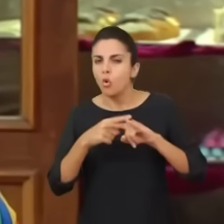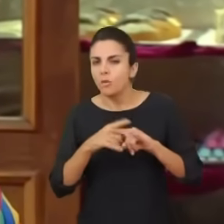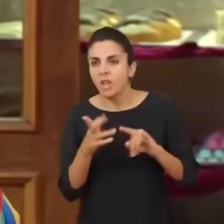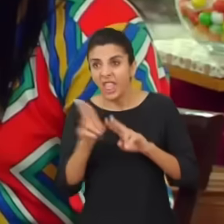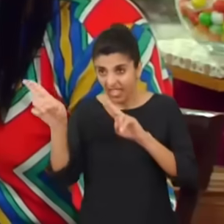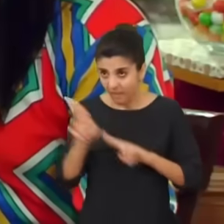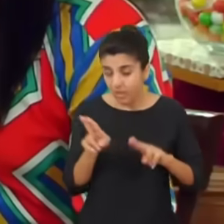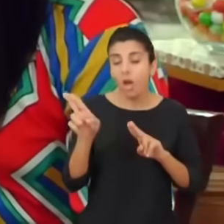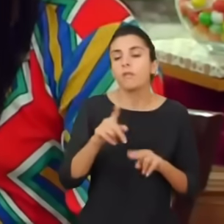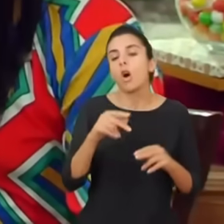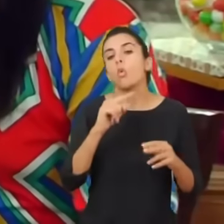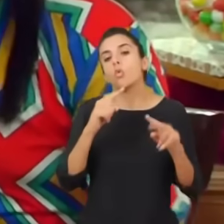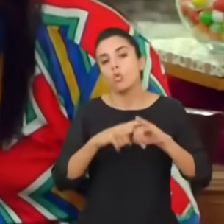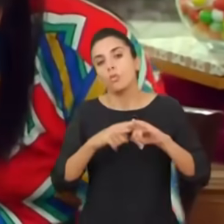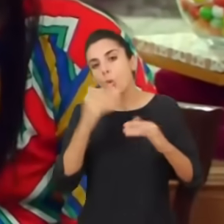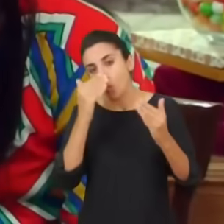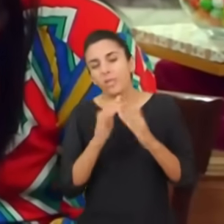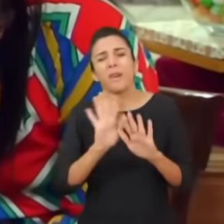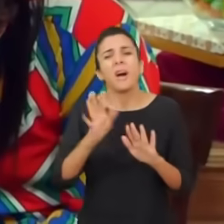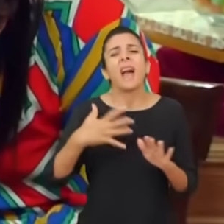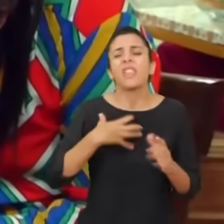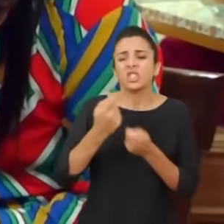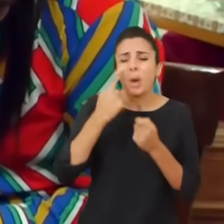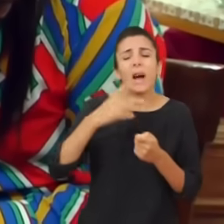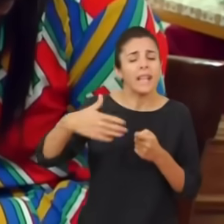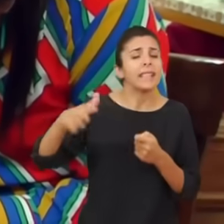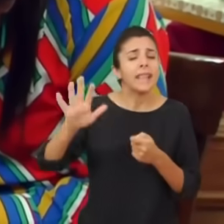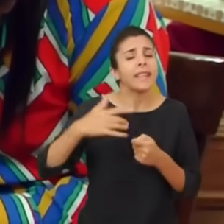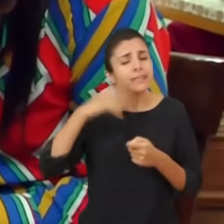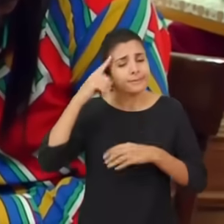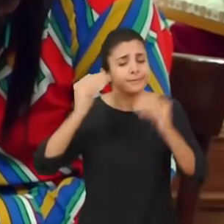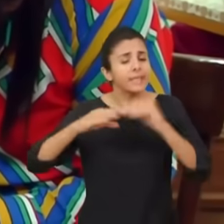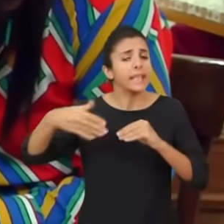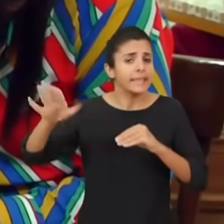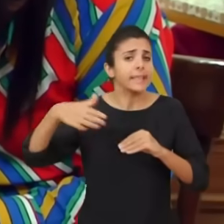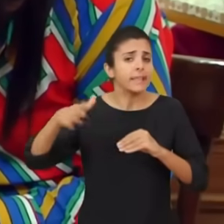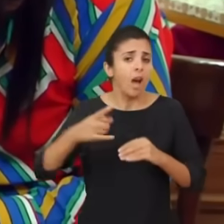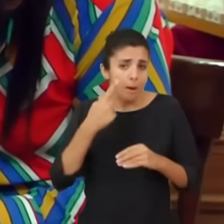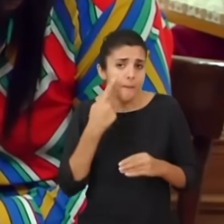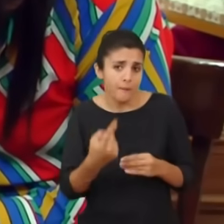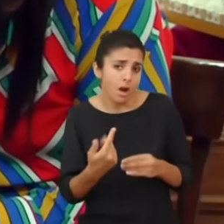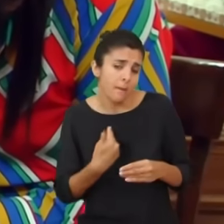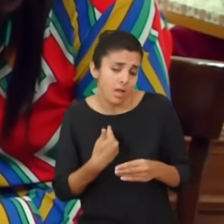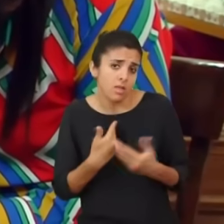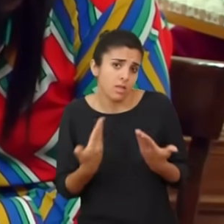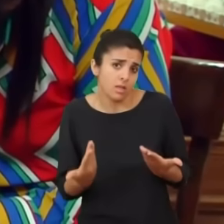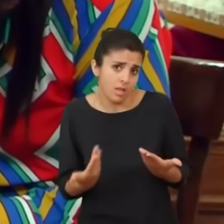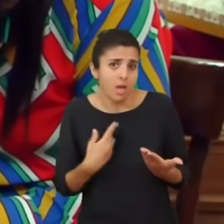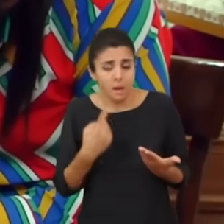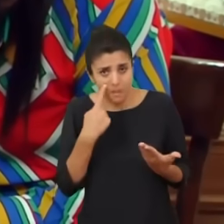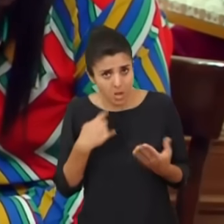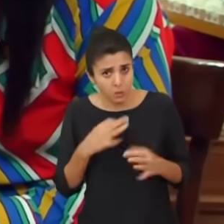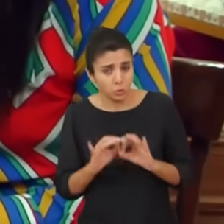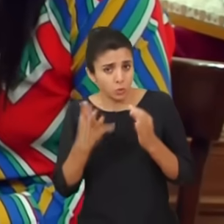değil. İftarda o. Hadi sen bak ben... işine abi, ben... Al işte. Ben... Ah! Vallahi bak